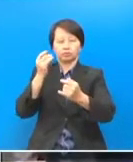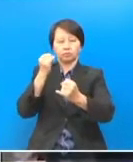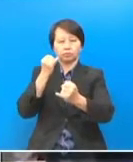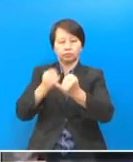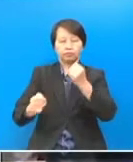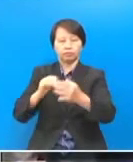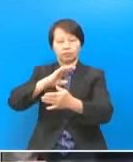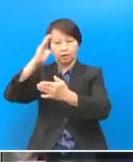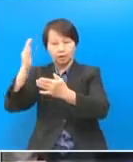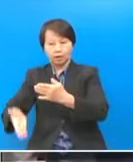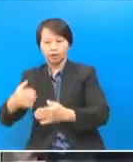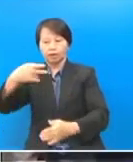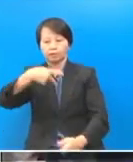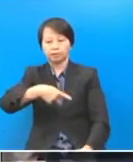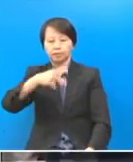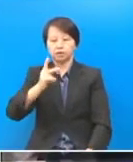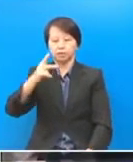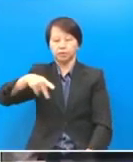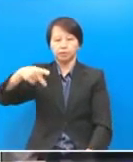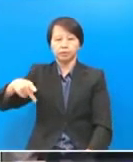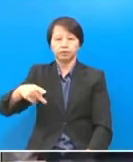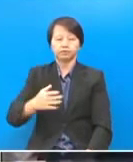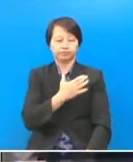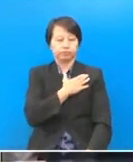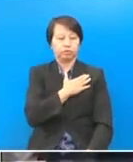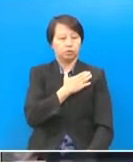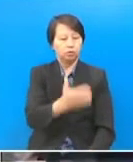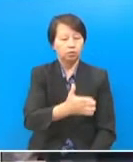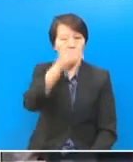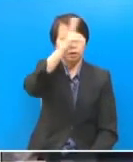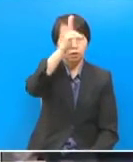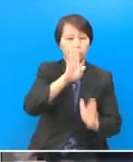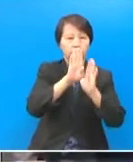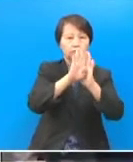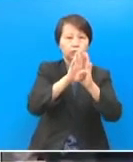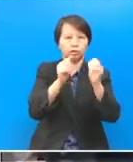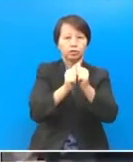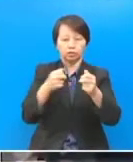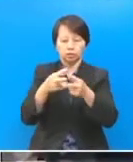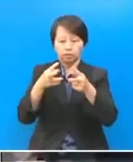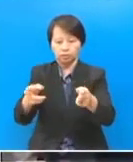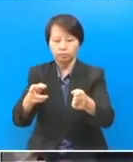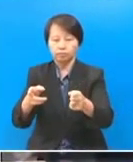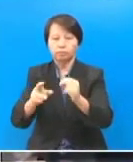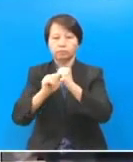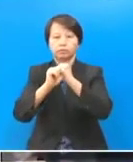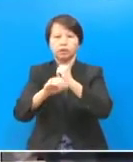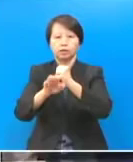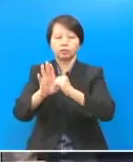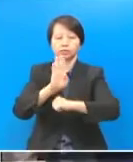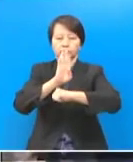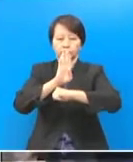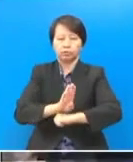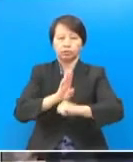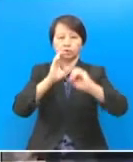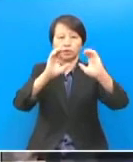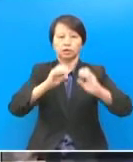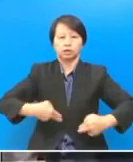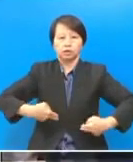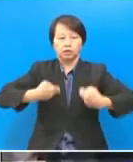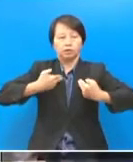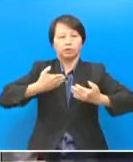pcp ini pemimpin kerajaan ini bukti buktikan dengan pelancaran kempin pembudayaan norma baru